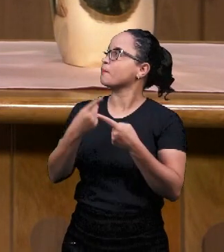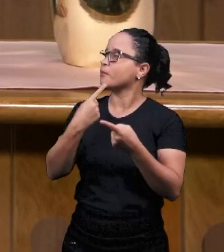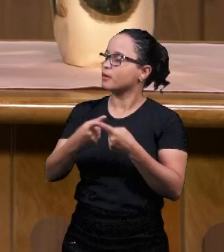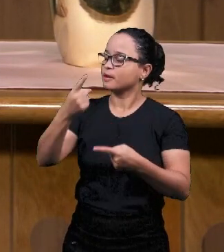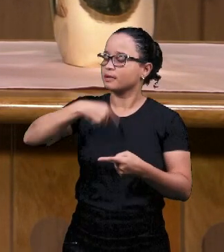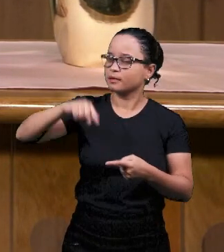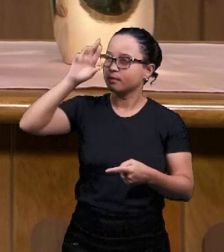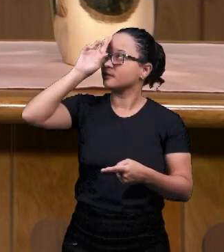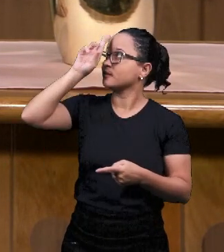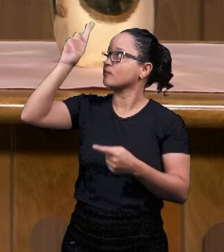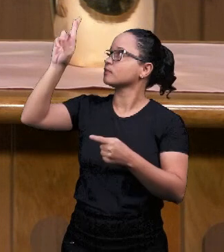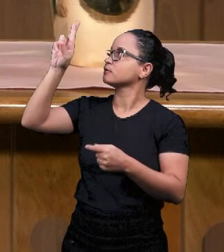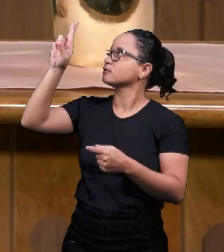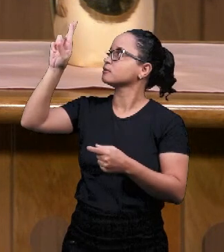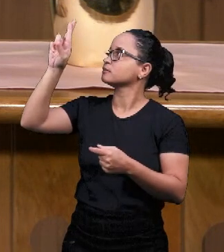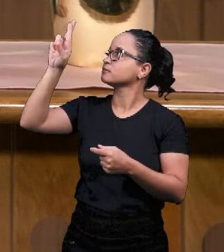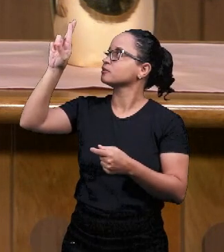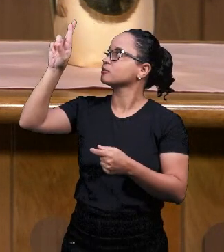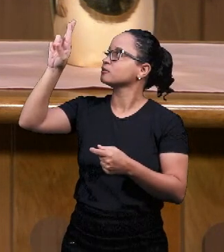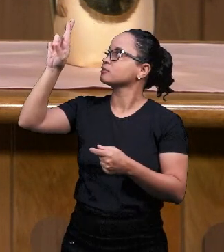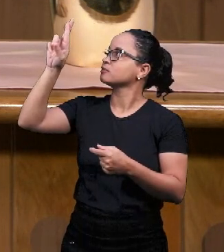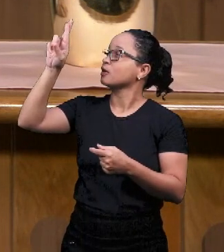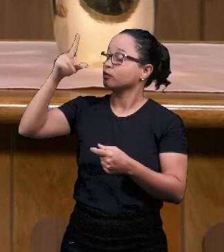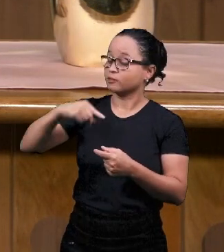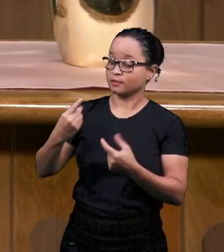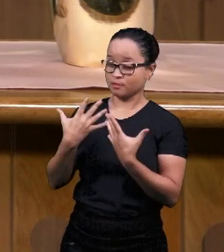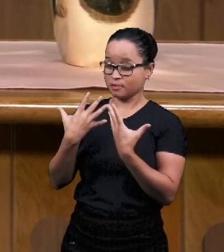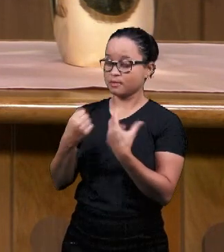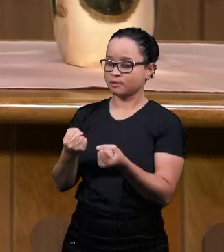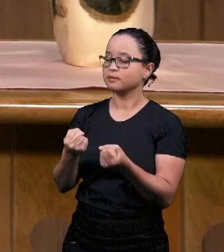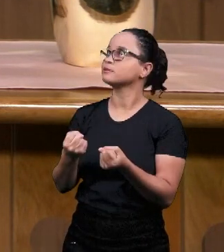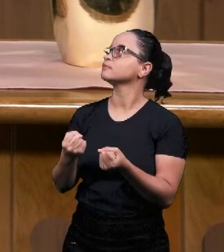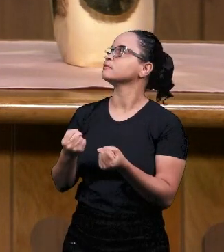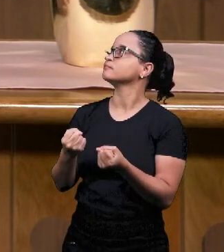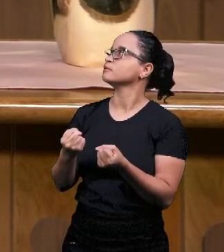Тебя и хвалить Тебя, потому что мы приняли и